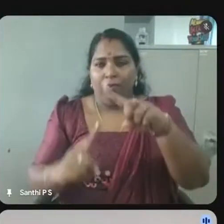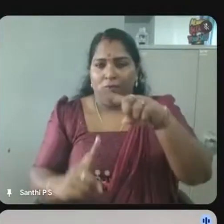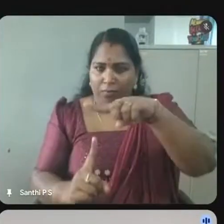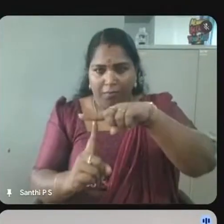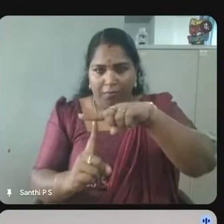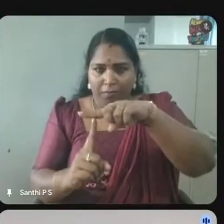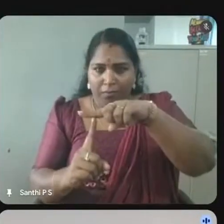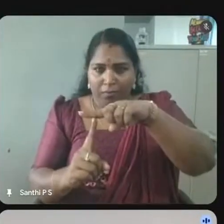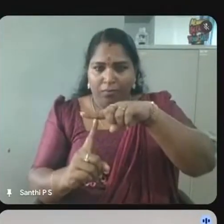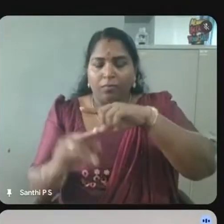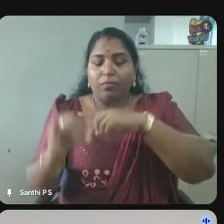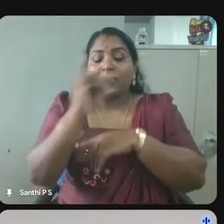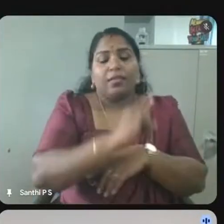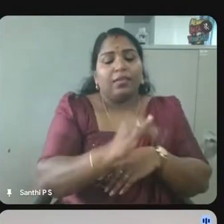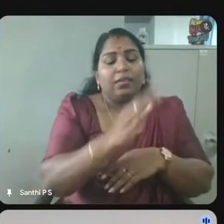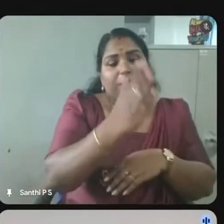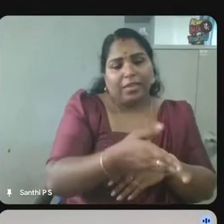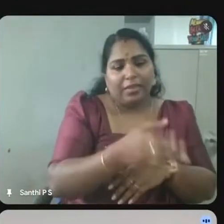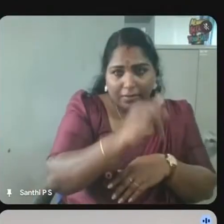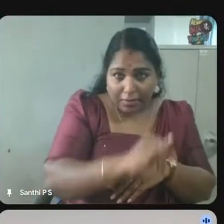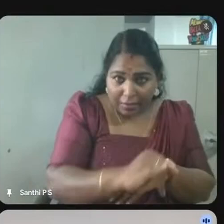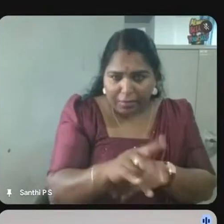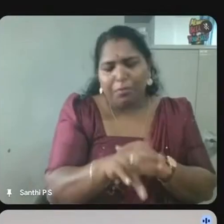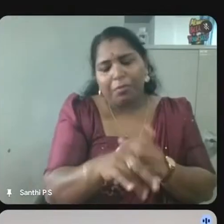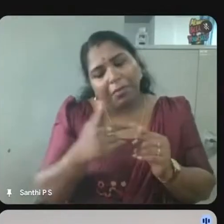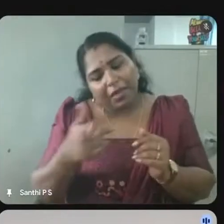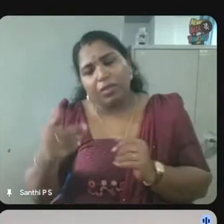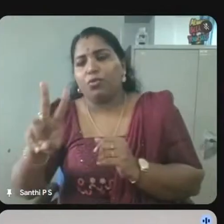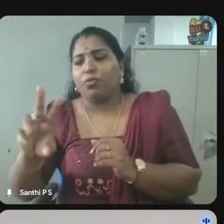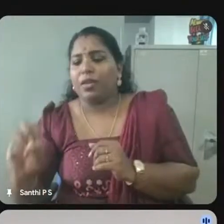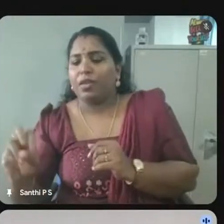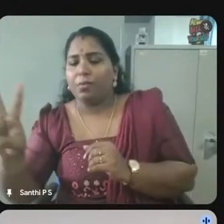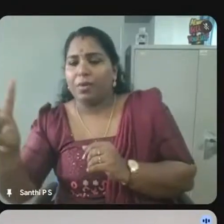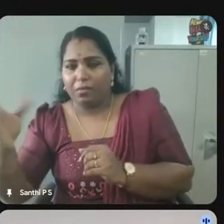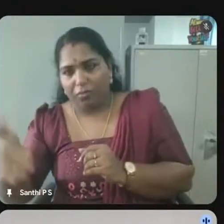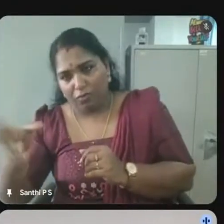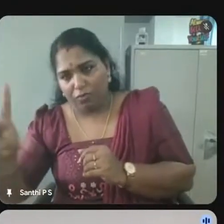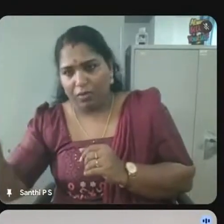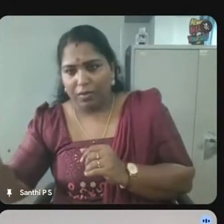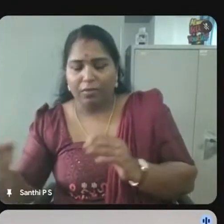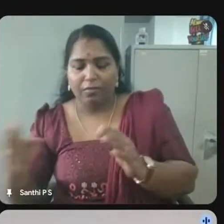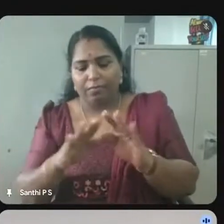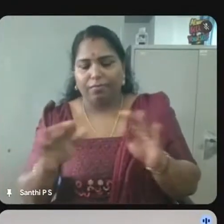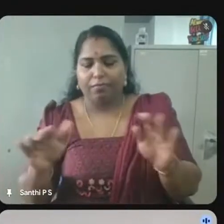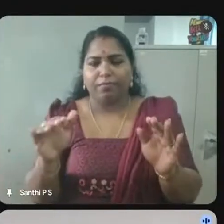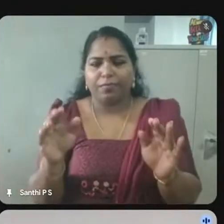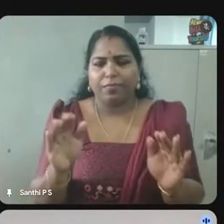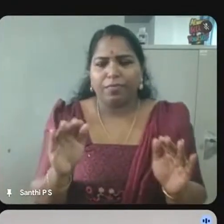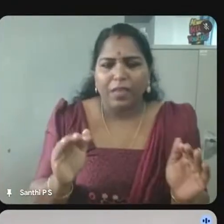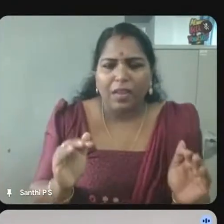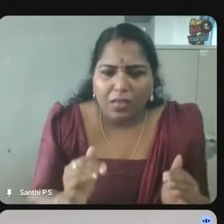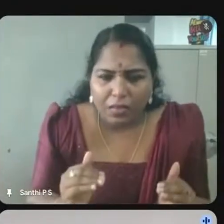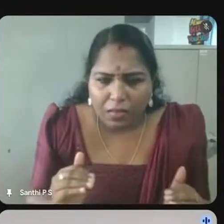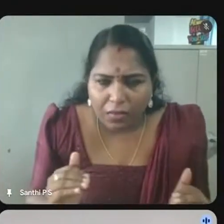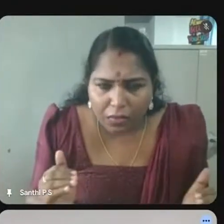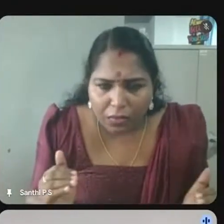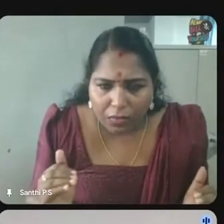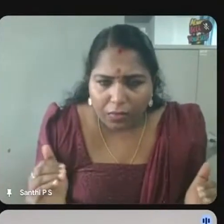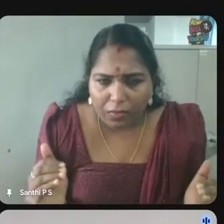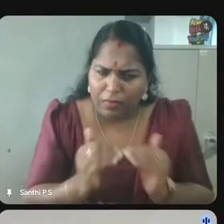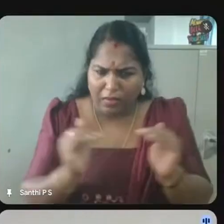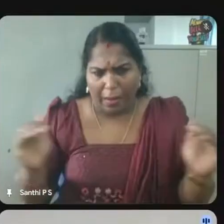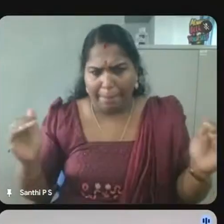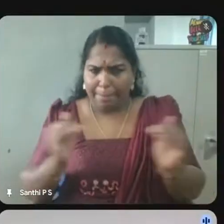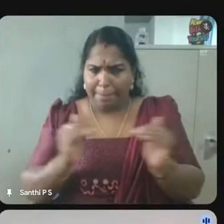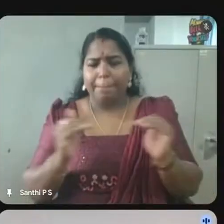തിരിച്ചറിയണം 6/6 എന്ന് പറയുന്നത് 20/20 ആണ്, 6/60 എന്ന് പറയുന്നത് 20/200 ആണ്. ആ ലെവലിലാണ് ഓരോന്നും പോകുന്നത്. അപ്പം